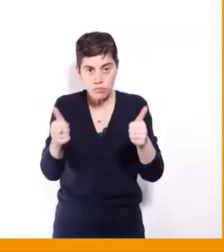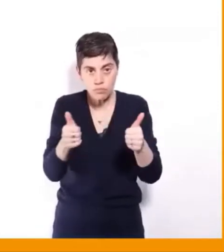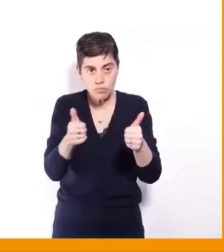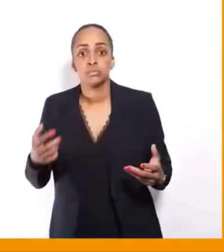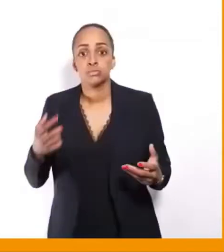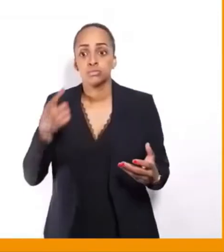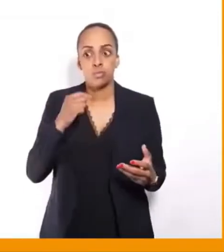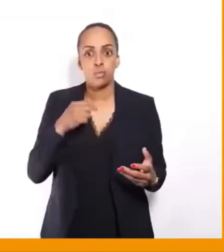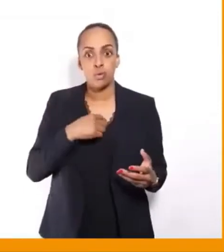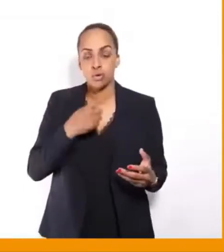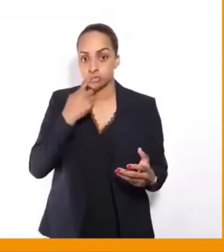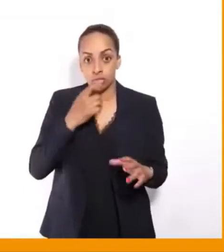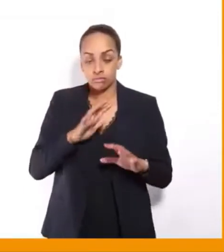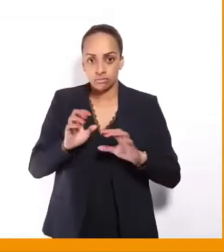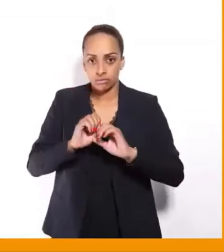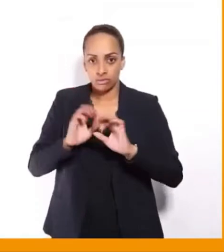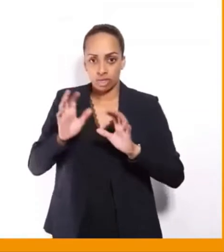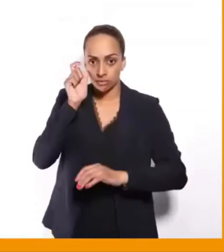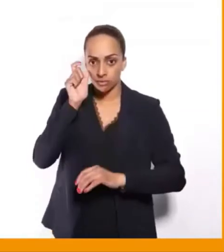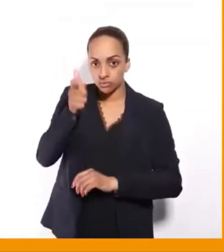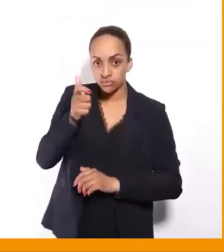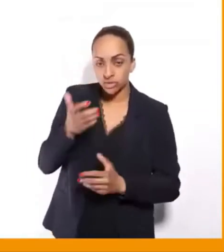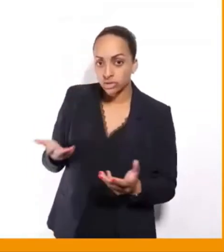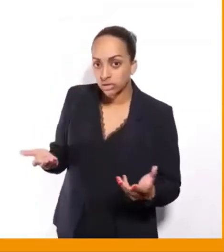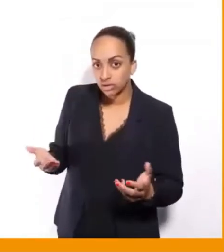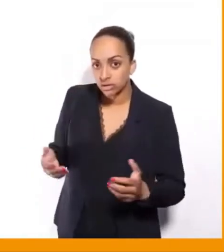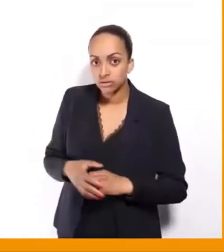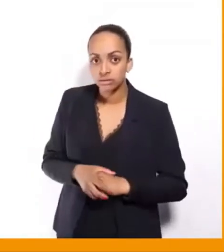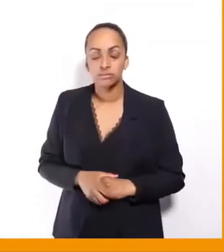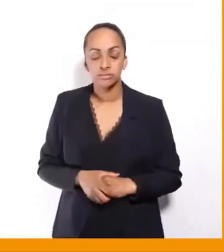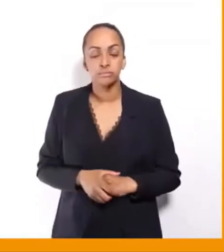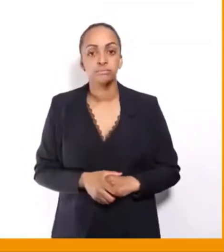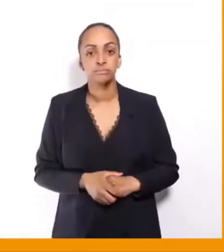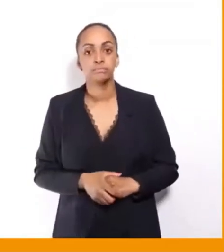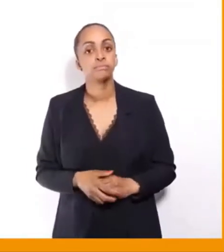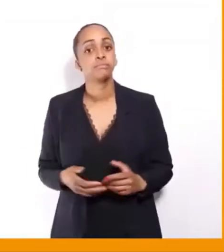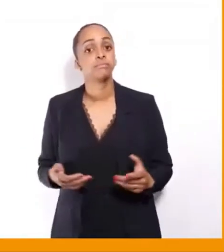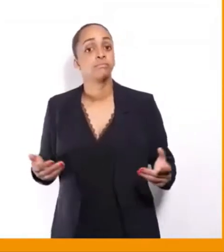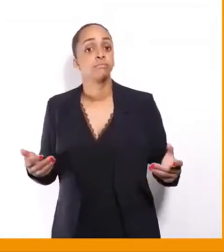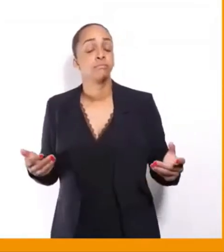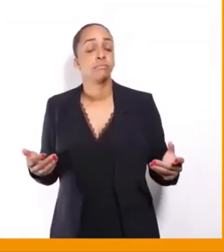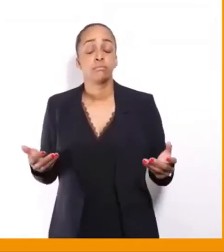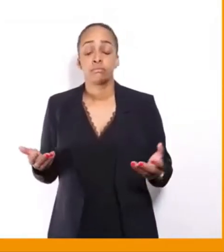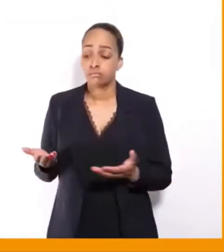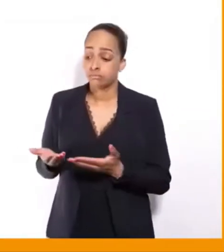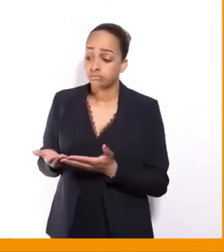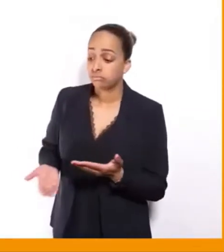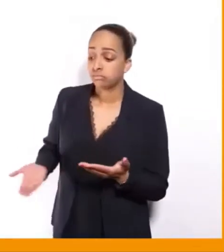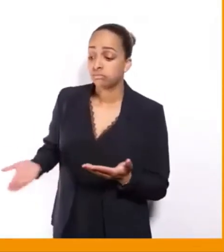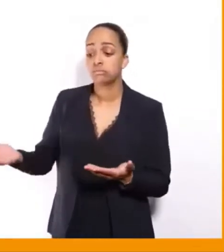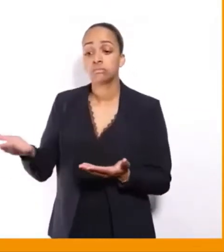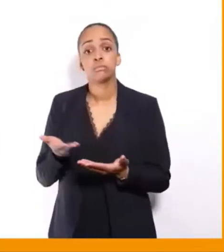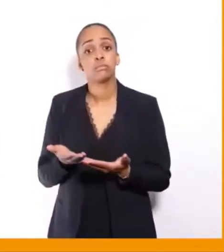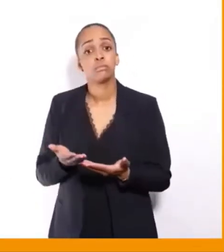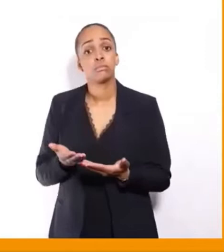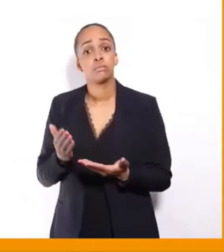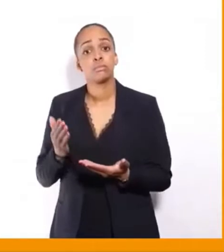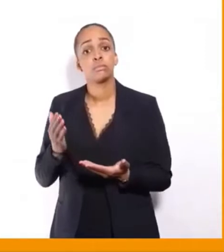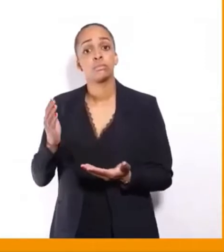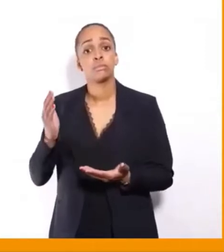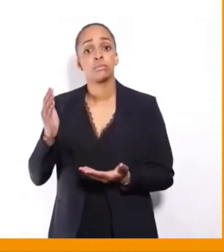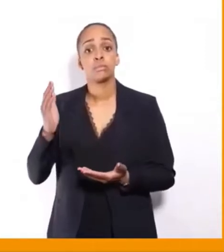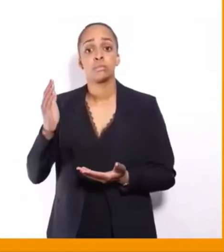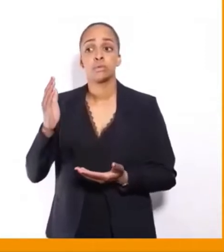scandaleux. Par ailleurs, je pense qu'en effet, tous les besoins euh, pour,